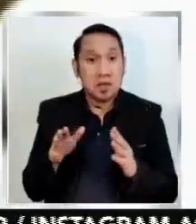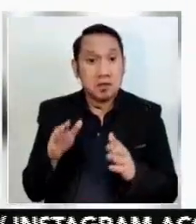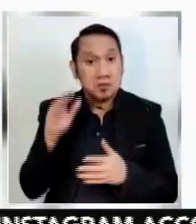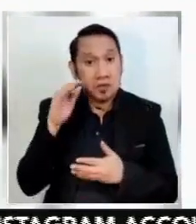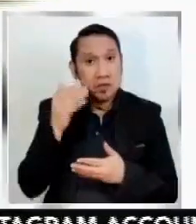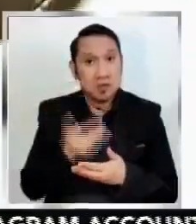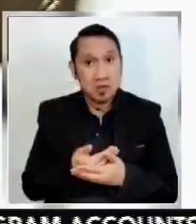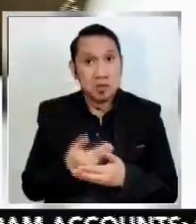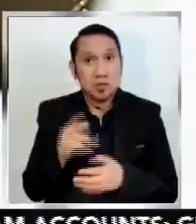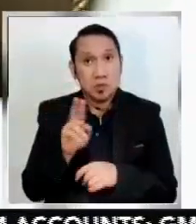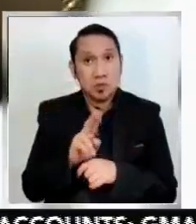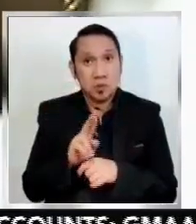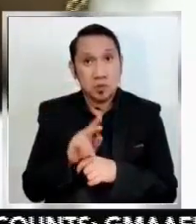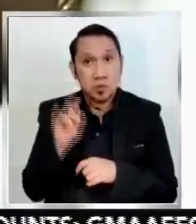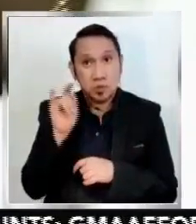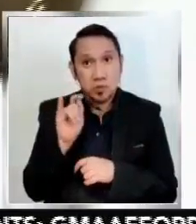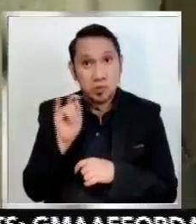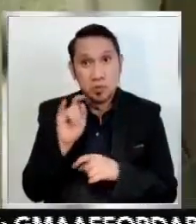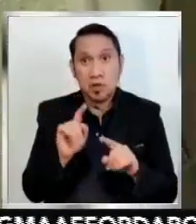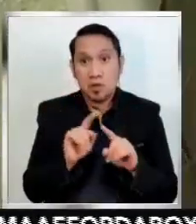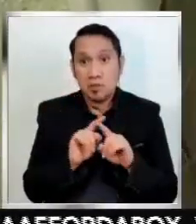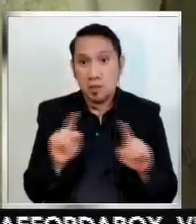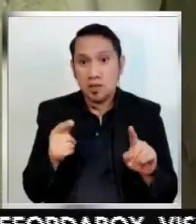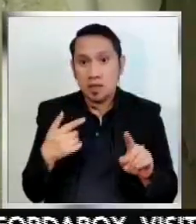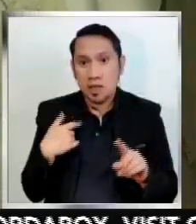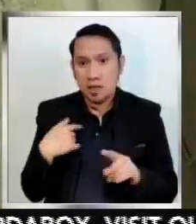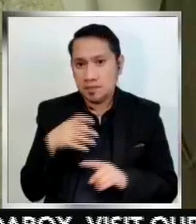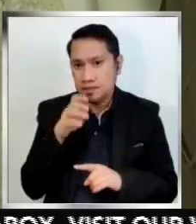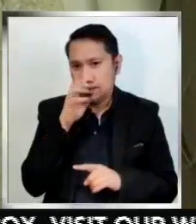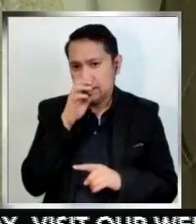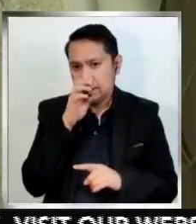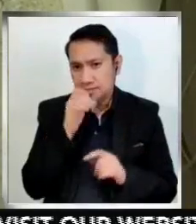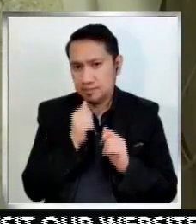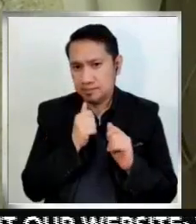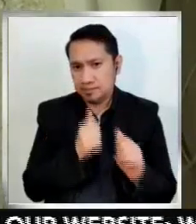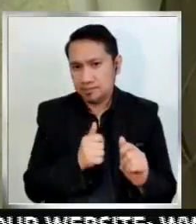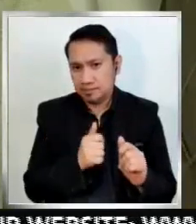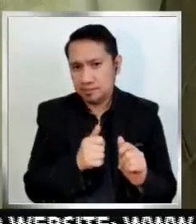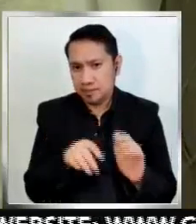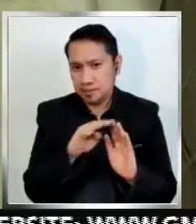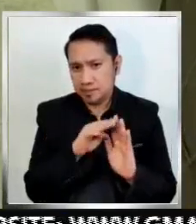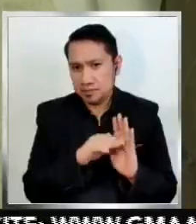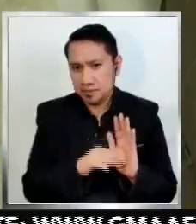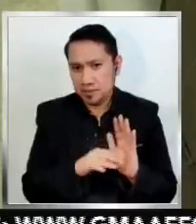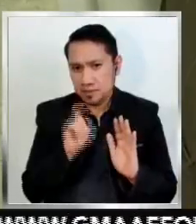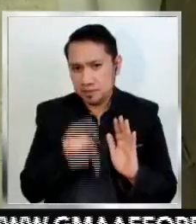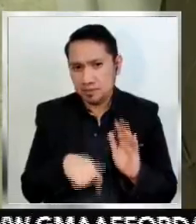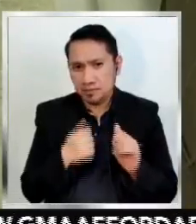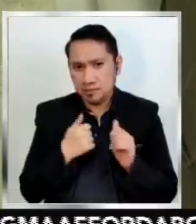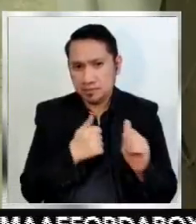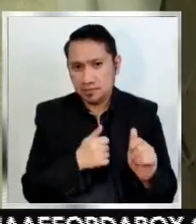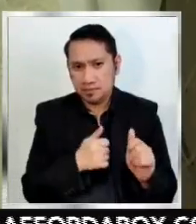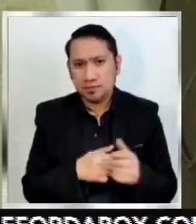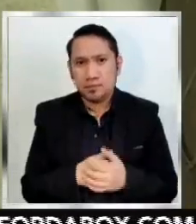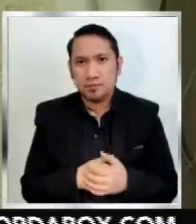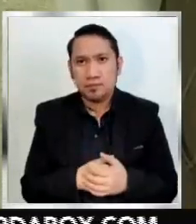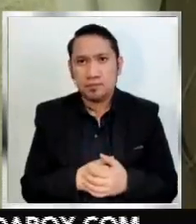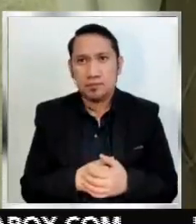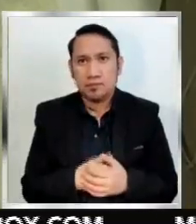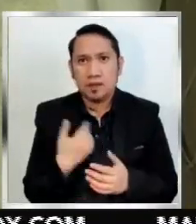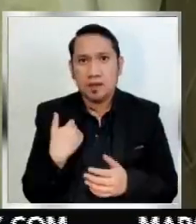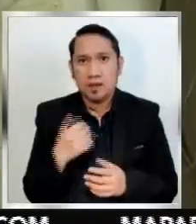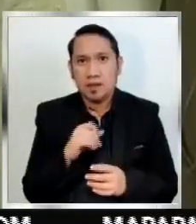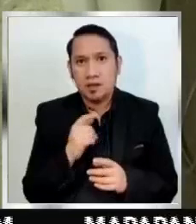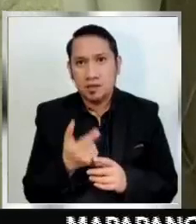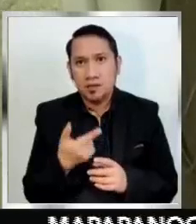account. Pero may mahigpit na gabay. Para at least meron naman siyang paglibangan, yun nga, at least social media, doon ko siya